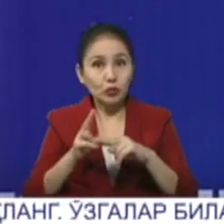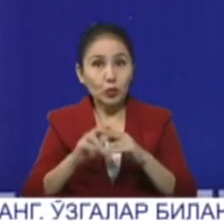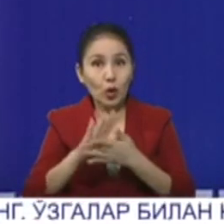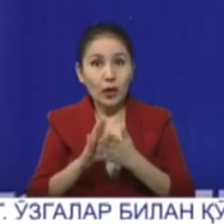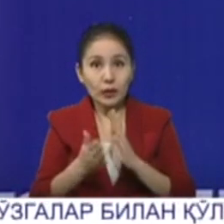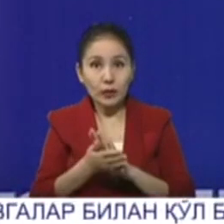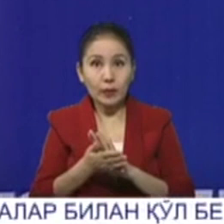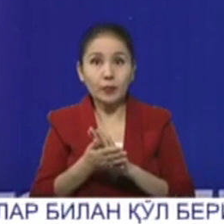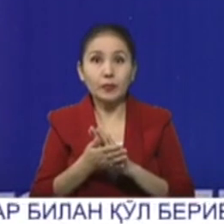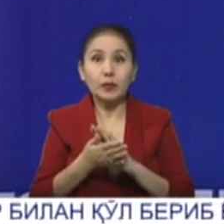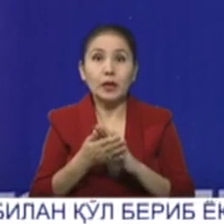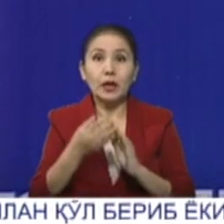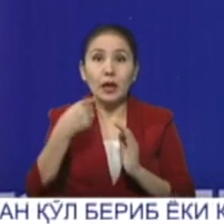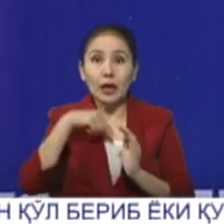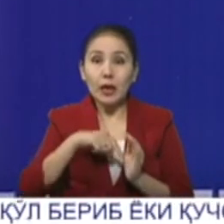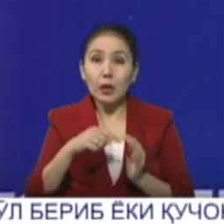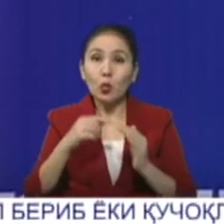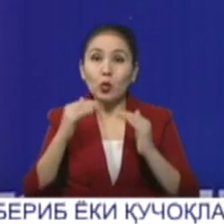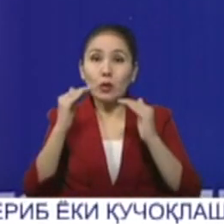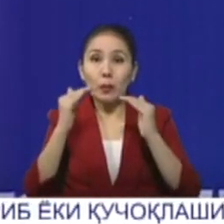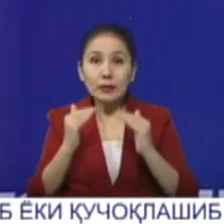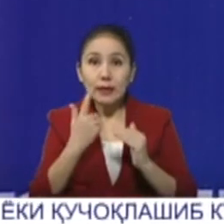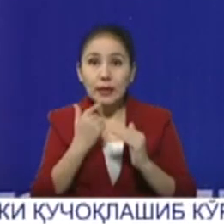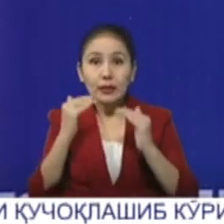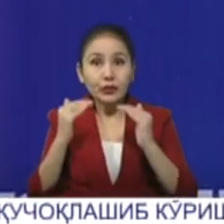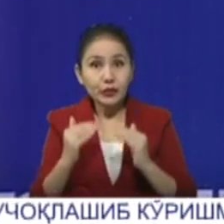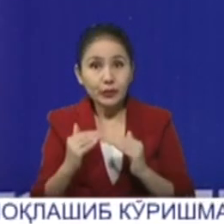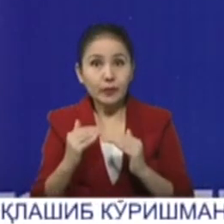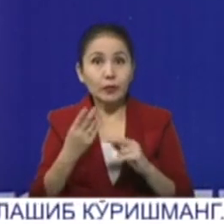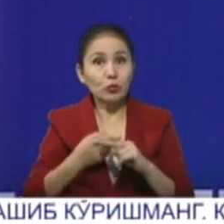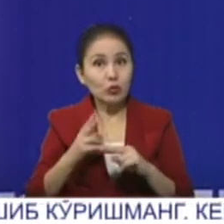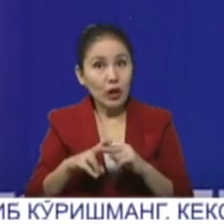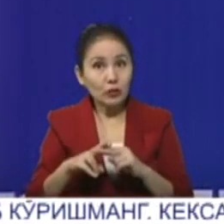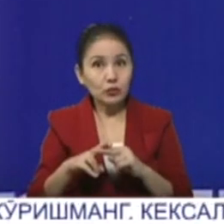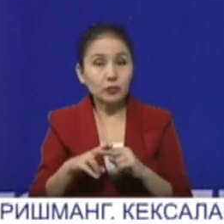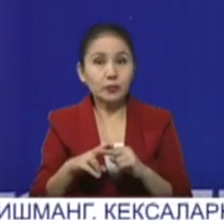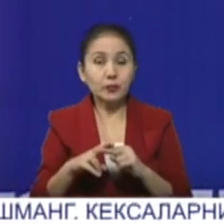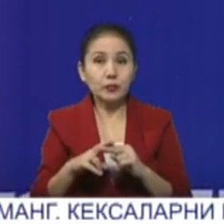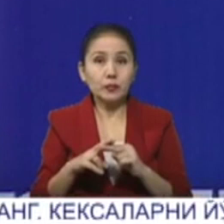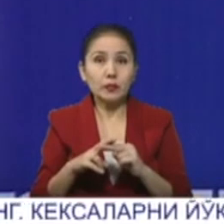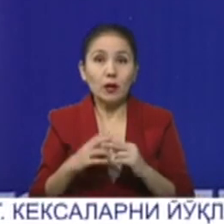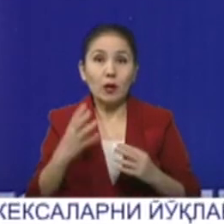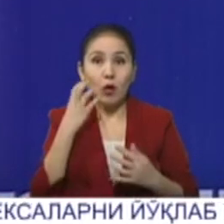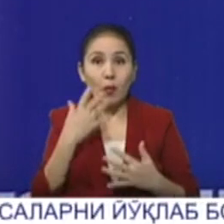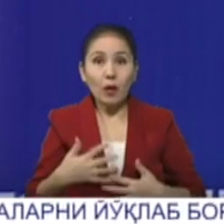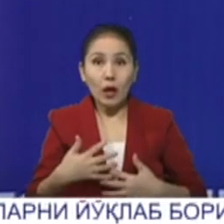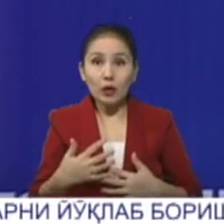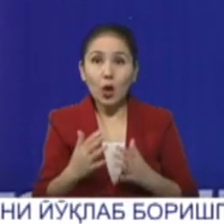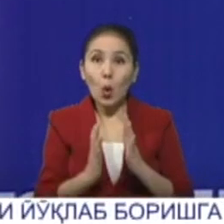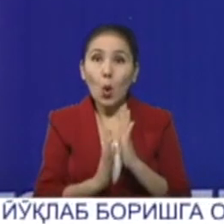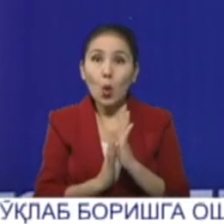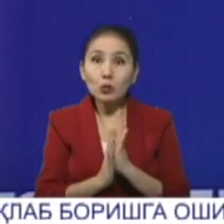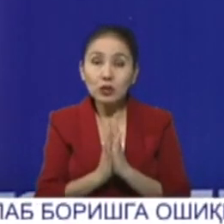holatda fiziologik immun tizimini pasayishi kuzatiladi. Shuning uchun ushbu homilaning o'sishi